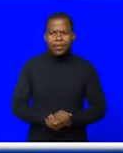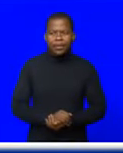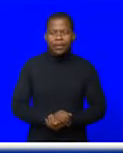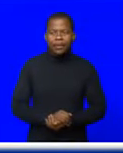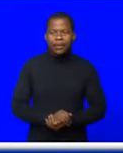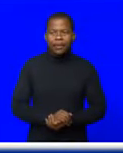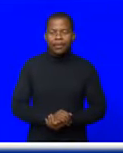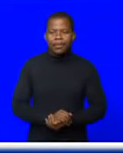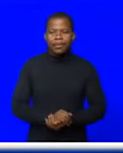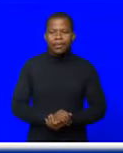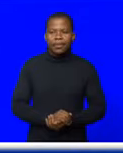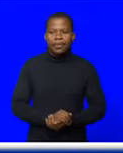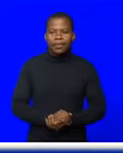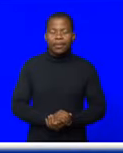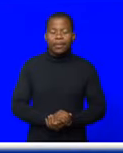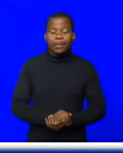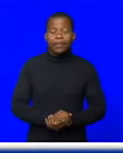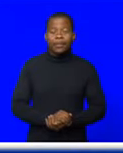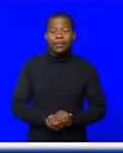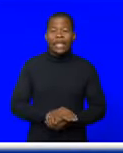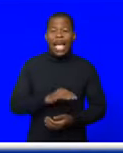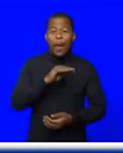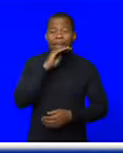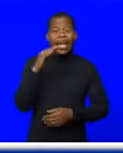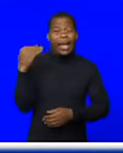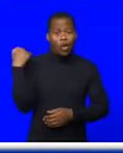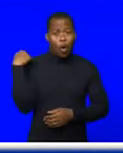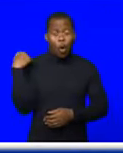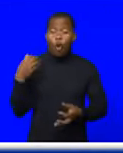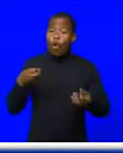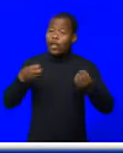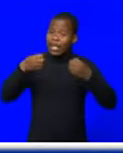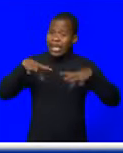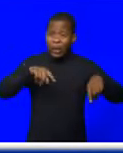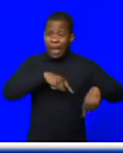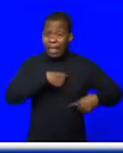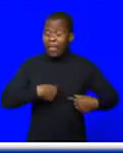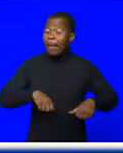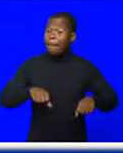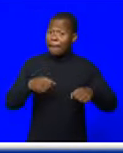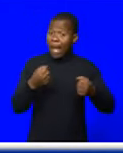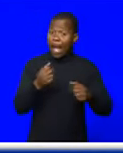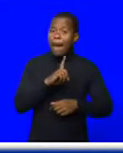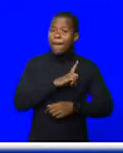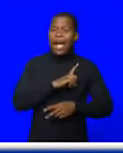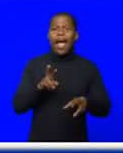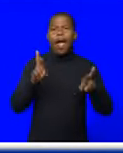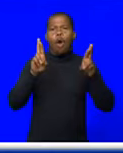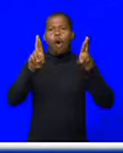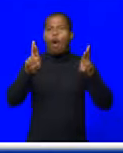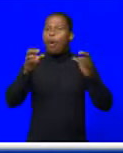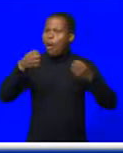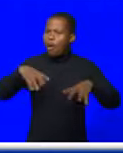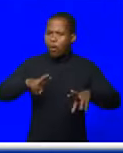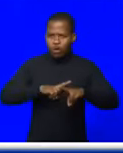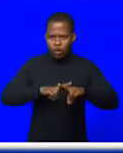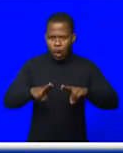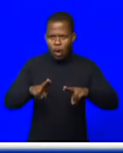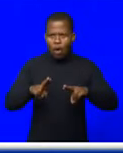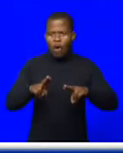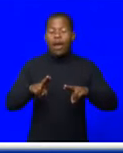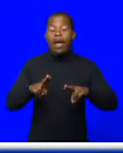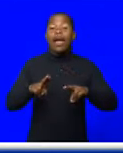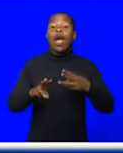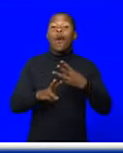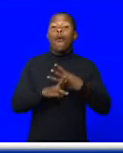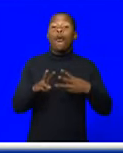player, kudliwayo kwethu itolo kube buhlungu kodwa nje ilithemba sikalilahle sethu ucubeka sifocus emagemini ladawo kuze ngomgcini